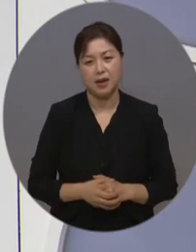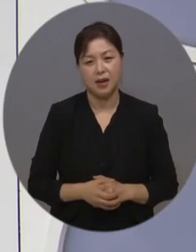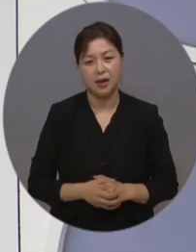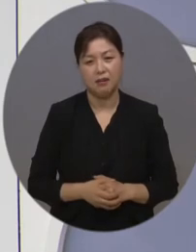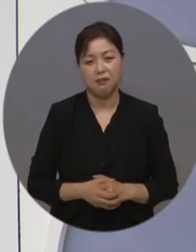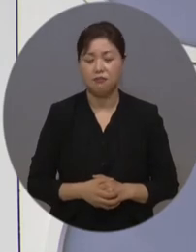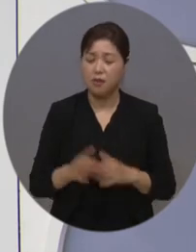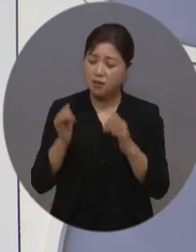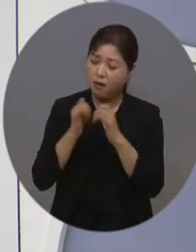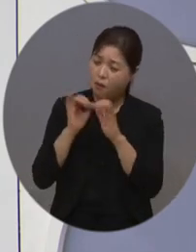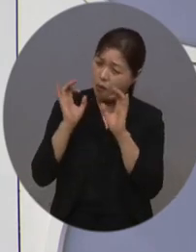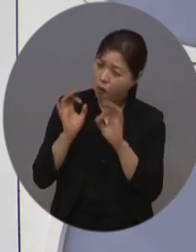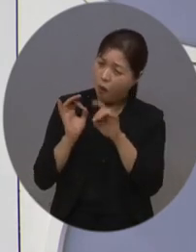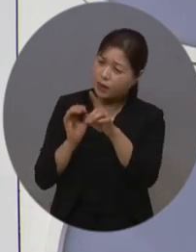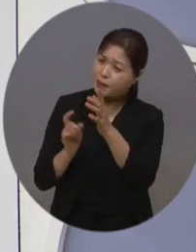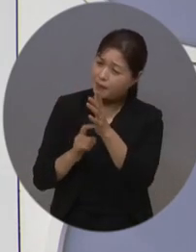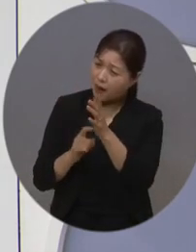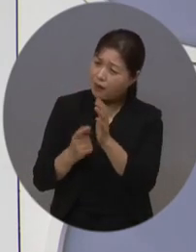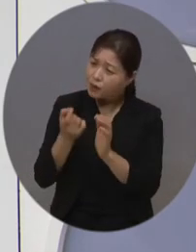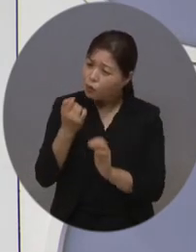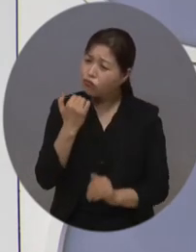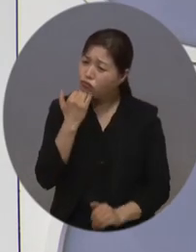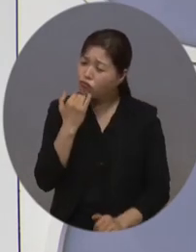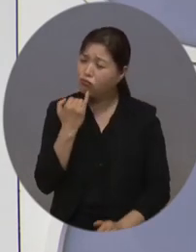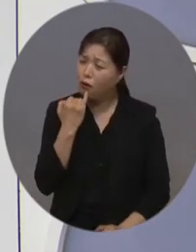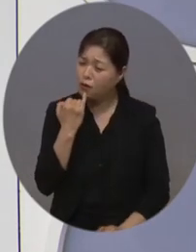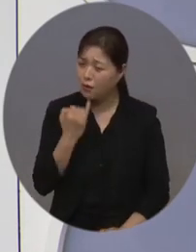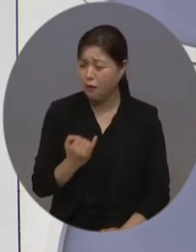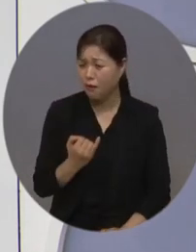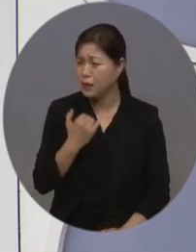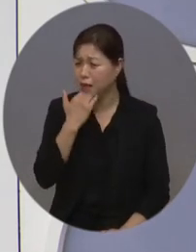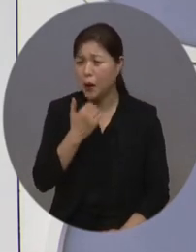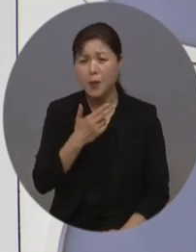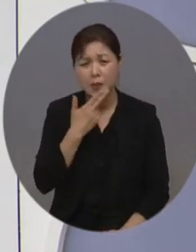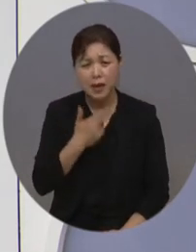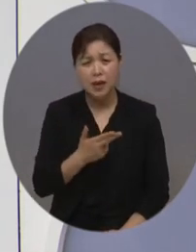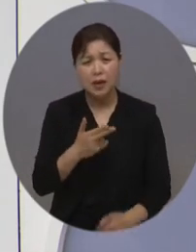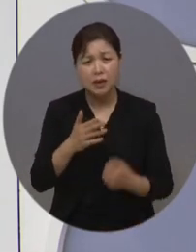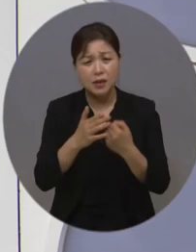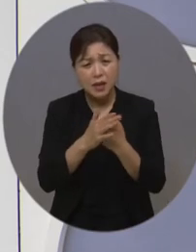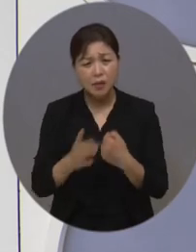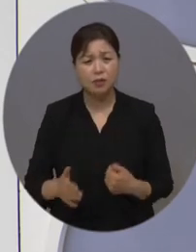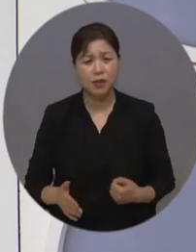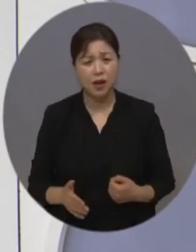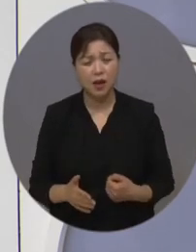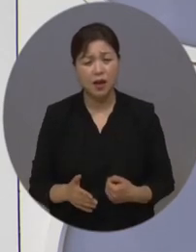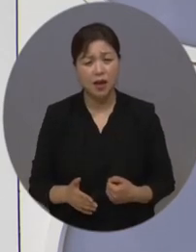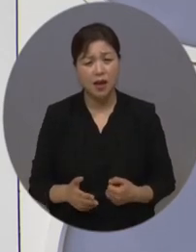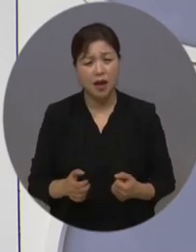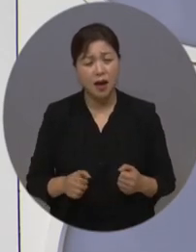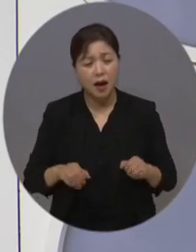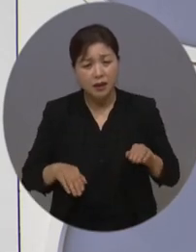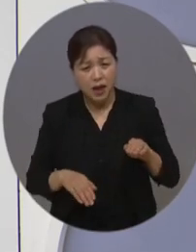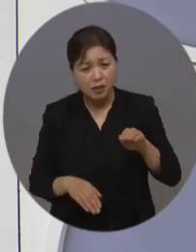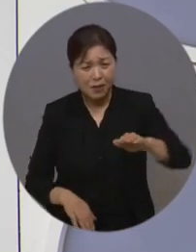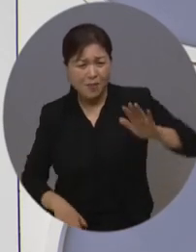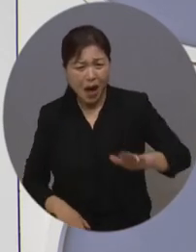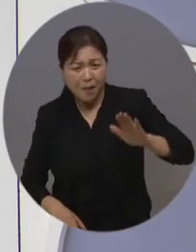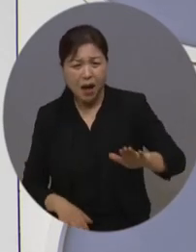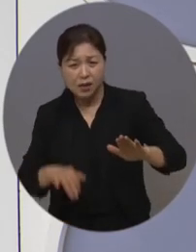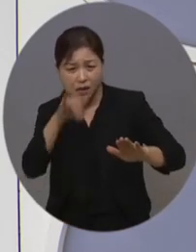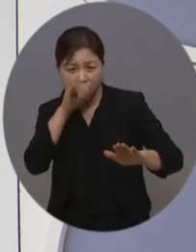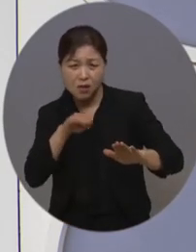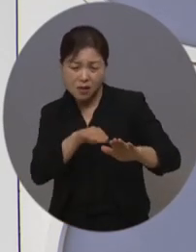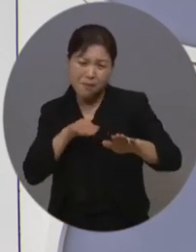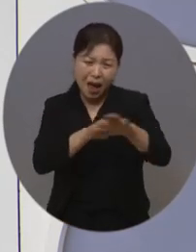보면은 확실히 급해. 조금만 기다려주면 되는데 그걸 못 기다려가지고 자동차 크라시온도 그래. 그래가지고 싸움이 붙잖아요. 뒤에서 꽝 그런다고